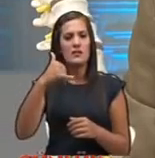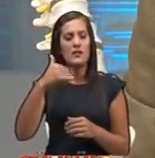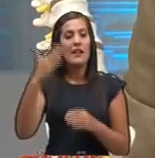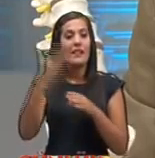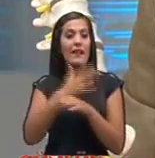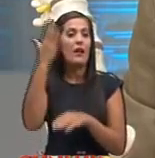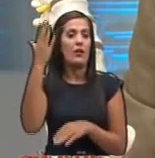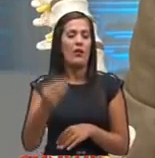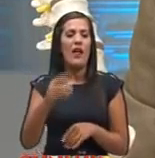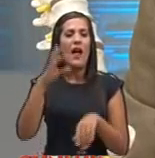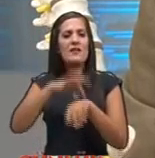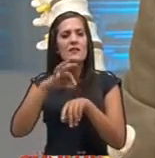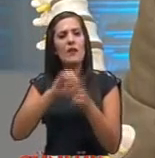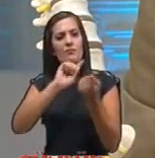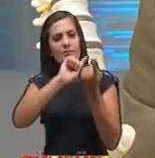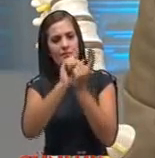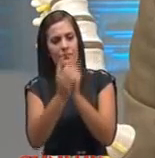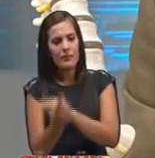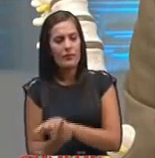Bel ağrısına neden olan hastalıklar,